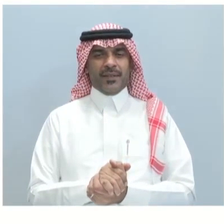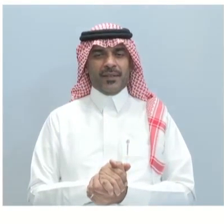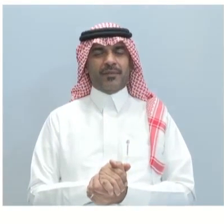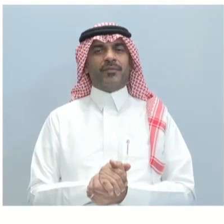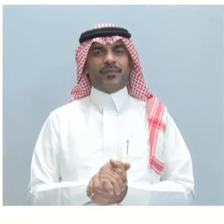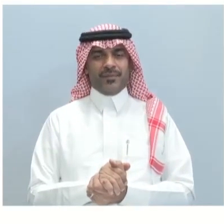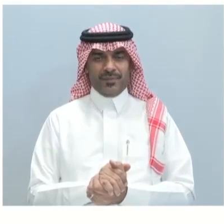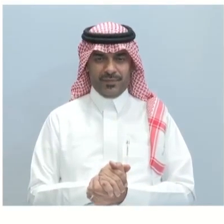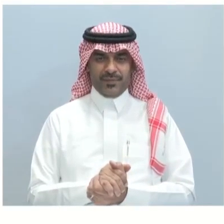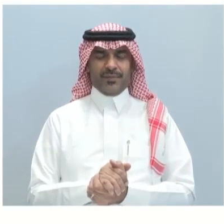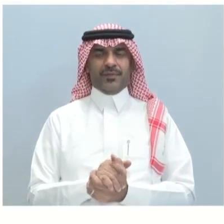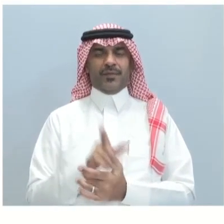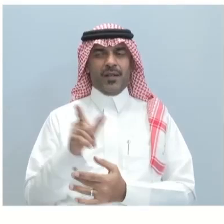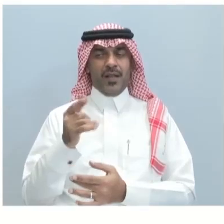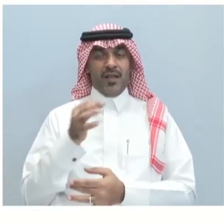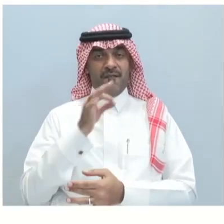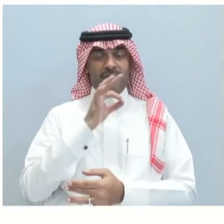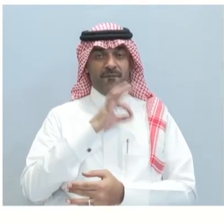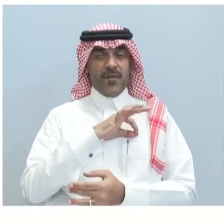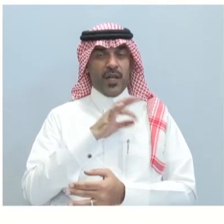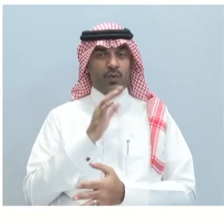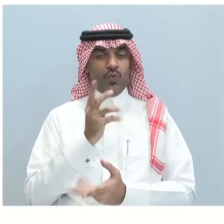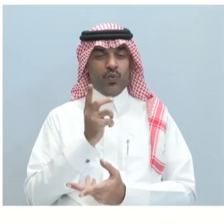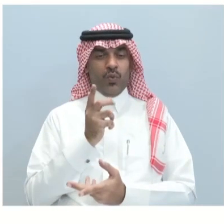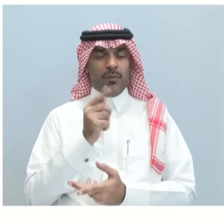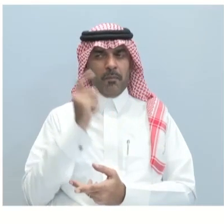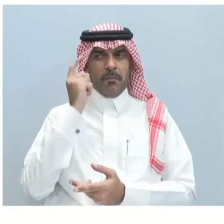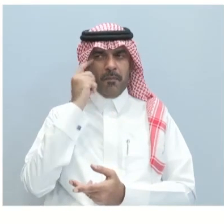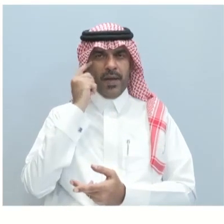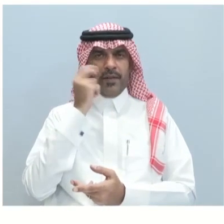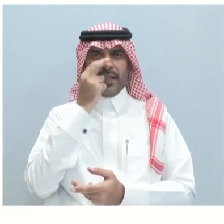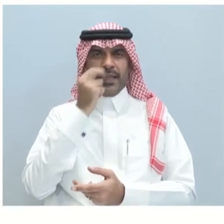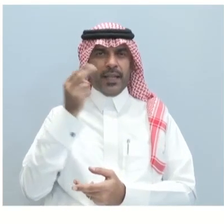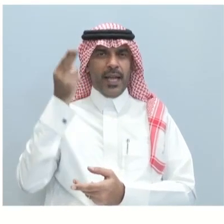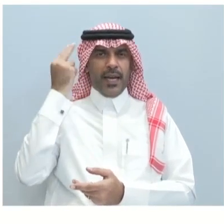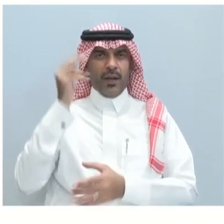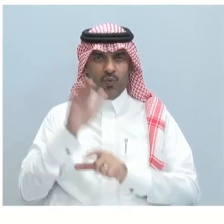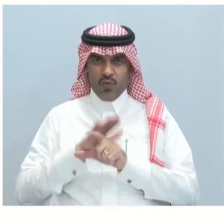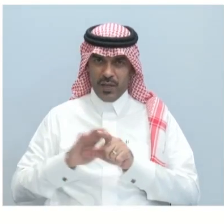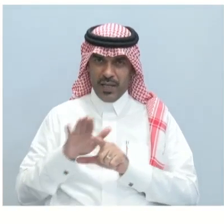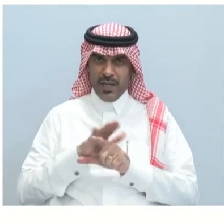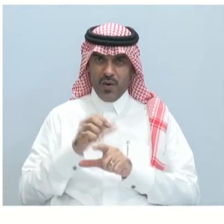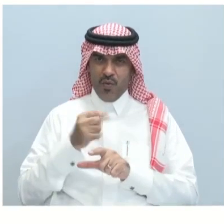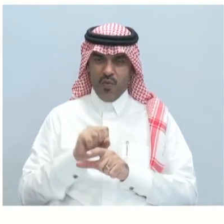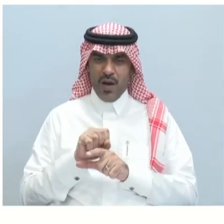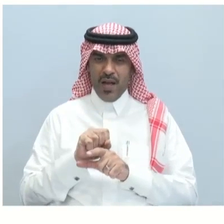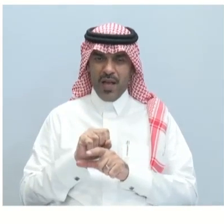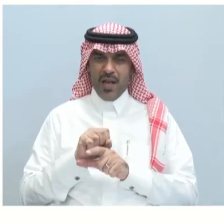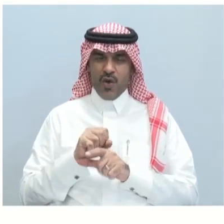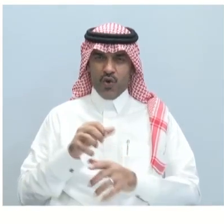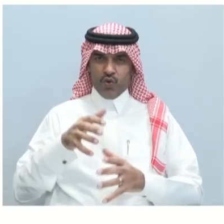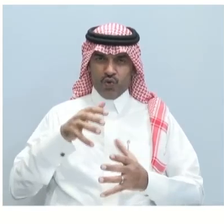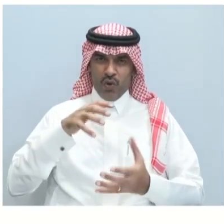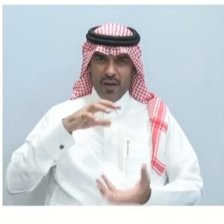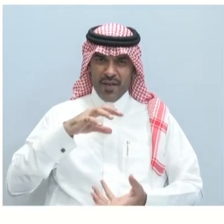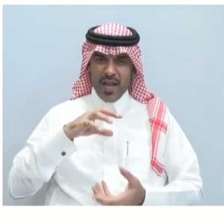احسنتم تفيدني الدراسات الاجتماعيه في معرفه تاريخ وطني وتراثه الحضاري كذلك